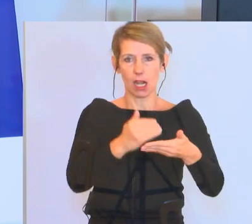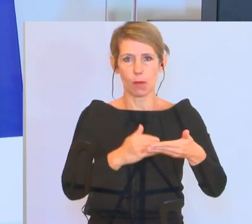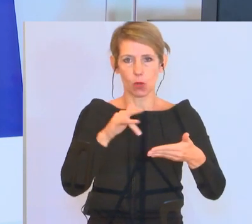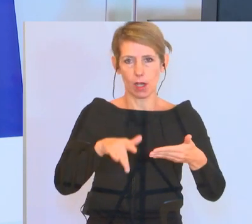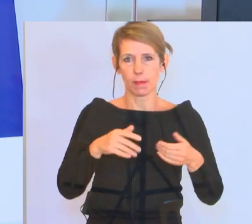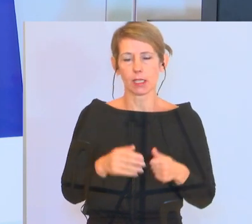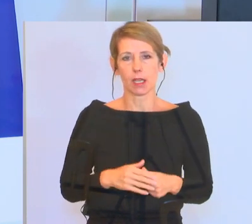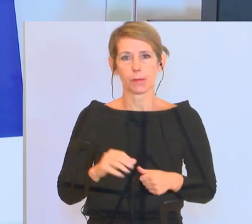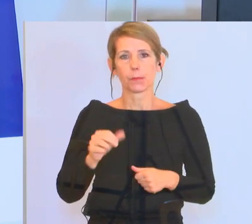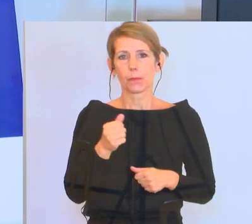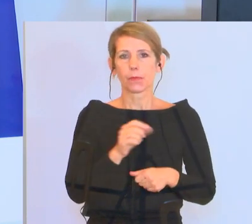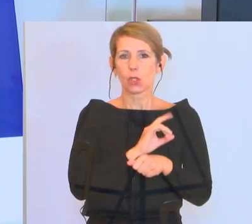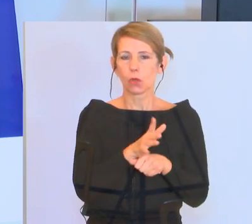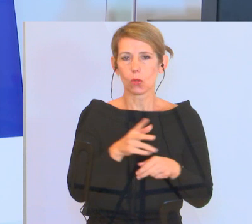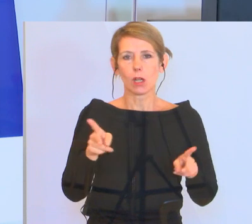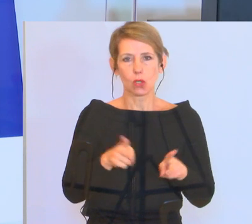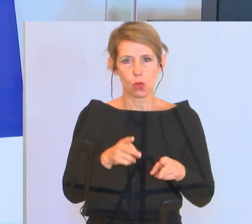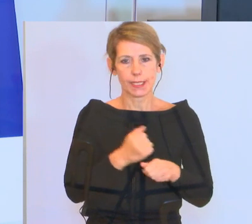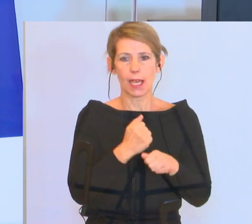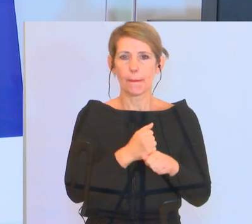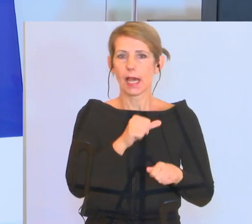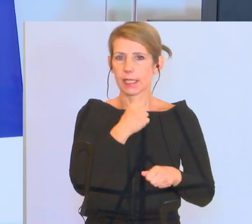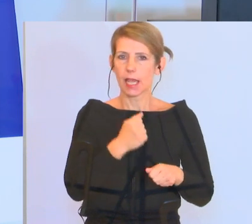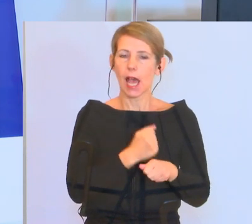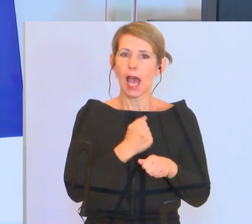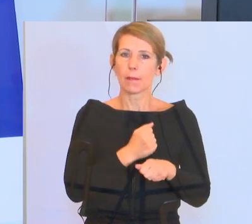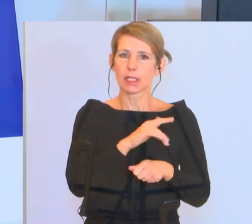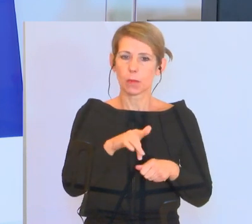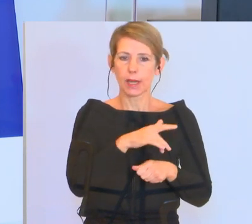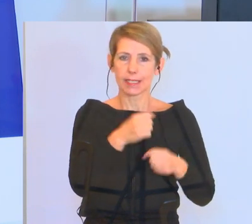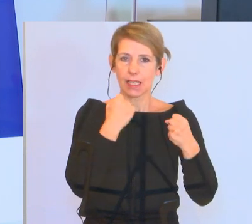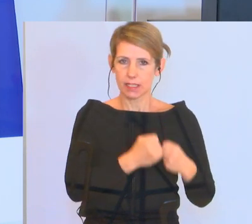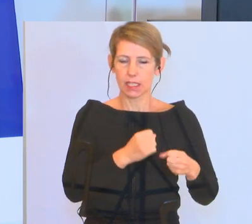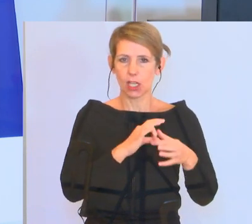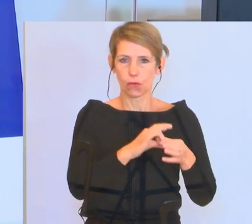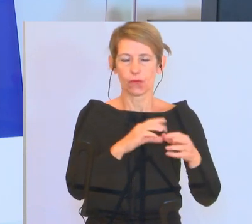Einerseits die Corona-Kurzarbeit, um Arbeitsplätze zu sichern über den Herbst-Winter.